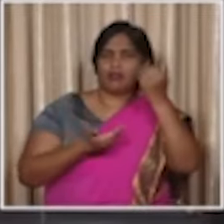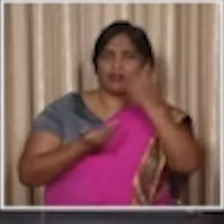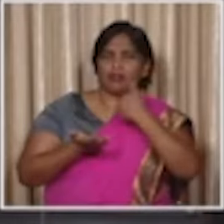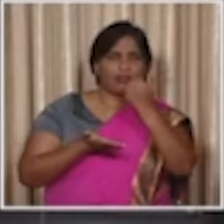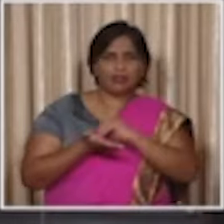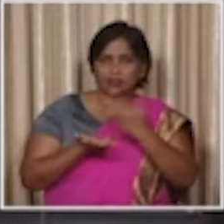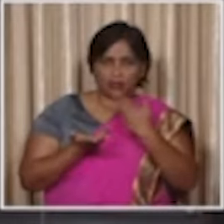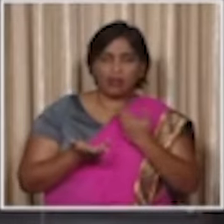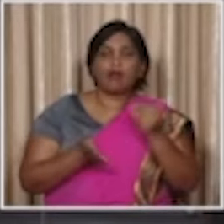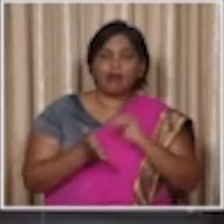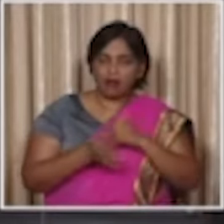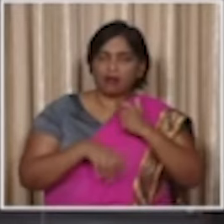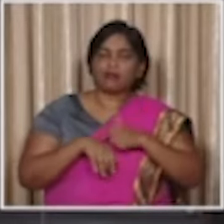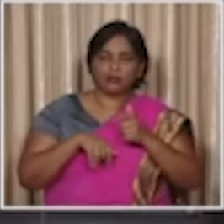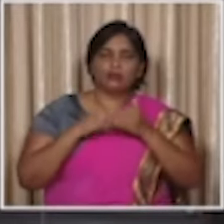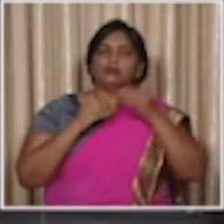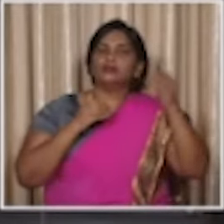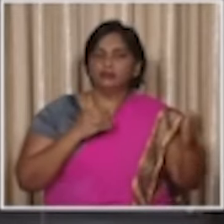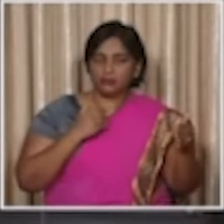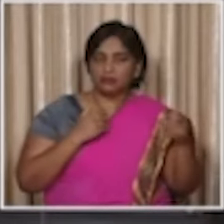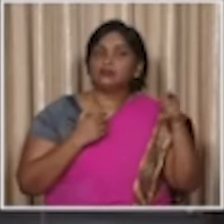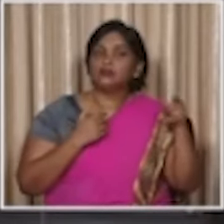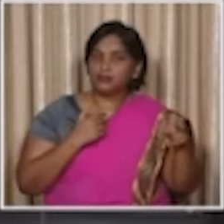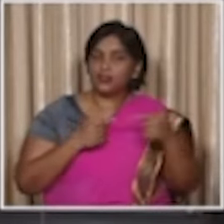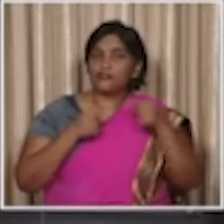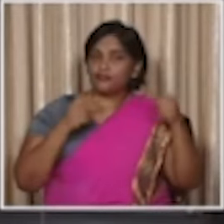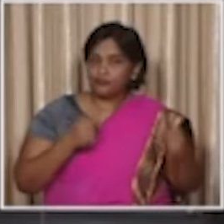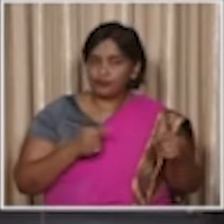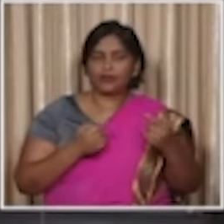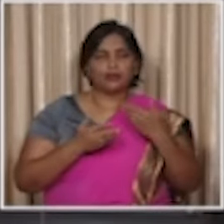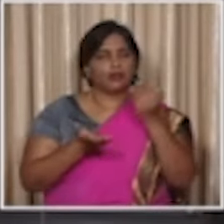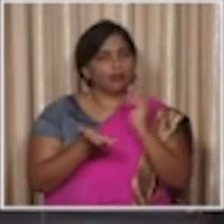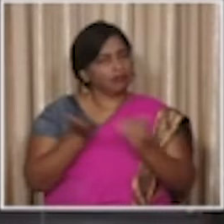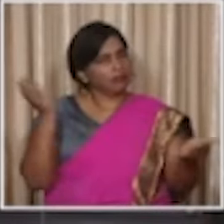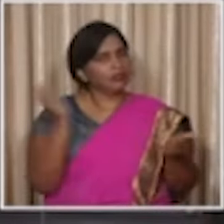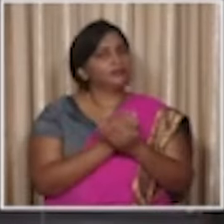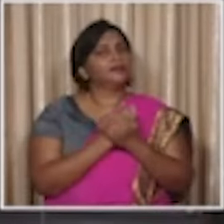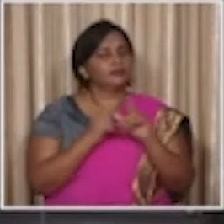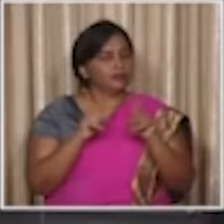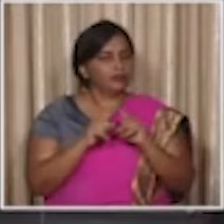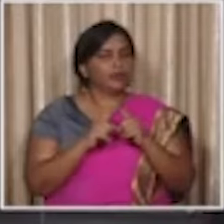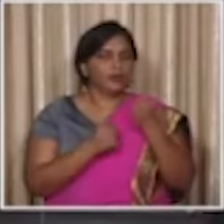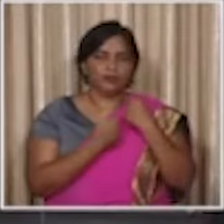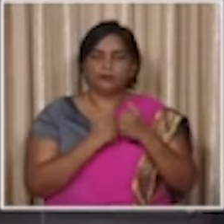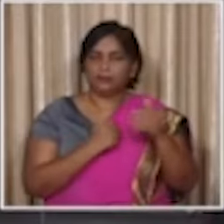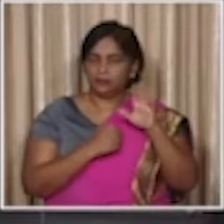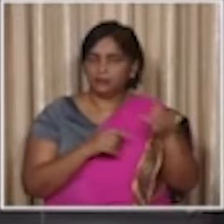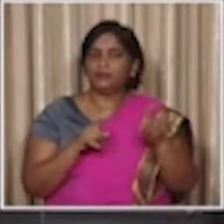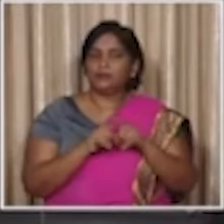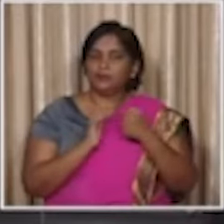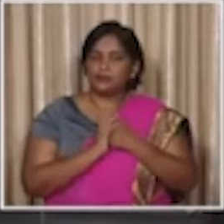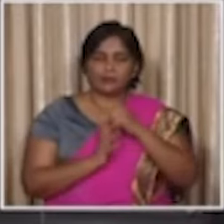ආවොත් අපි ඒ සඳහාත් කාලයක් ලබා දෙන්න සූදානමින් ඉන්නවා. ඒ විරෝධතාවය සහ අභියාචනාව ලැබෙන පරිදි අපි විමර්ශනය කරනවා. ඒ වගේම